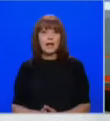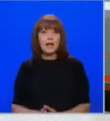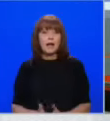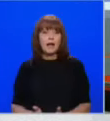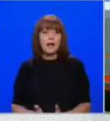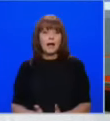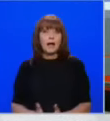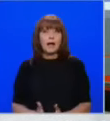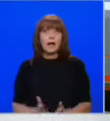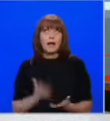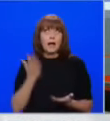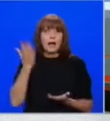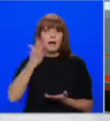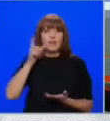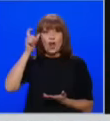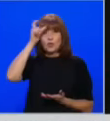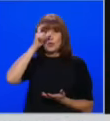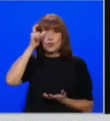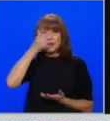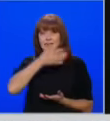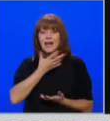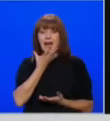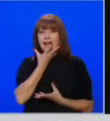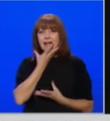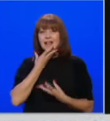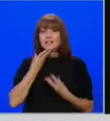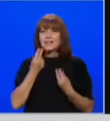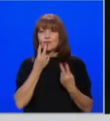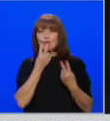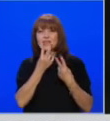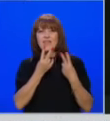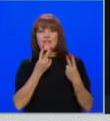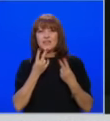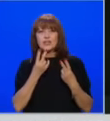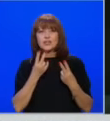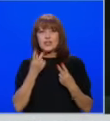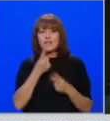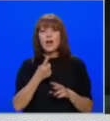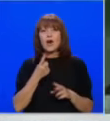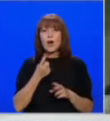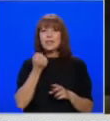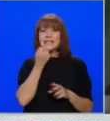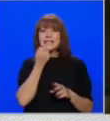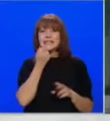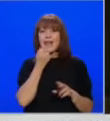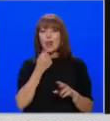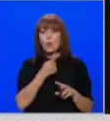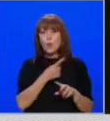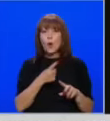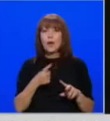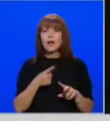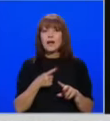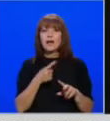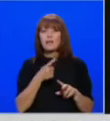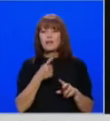Метеор озари нощното небе над Турция. Красивото явление беше наблюдавано в провинция Гюмюшхане. Впечатляващи са и